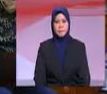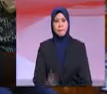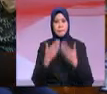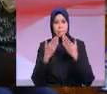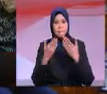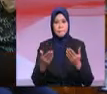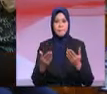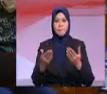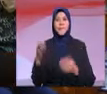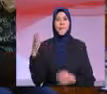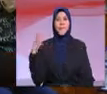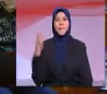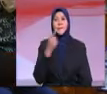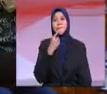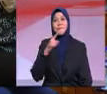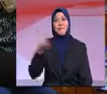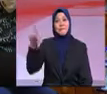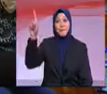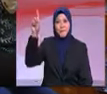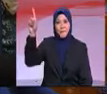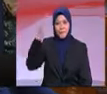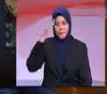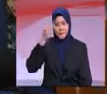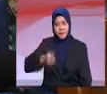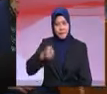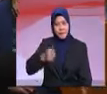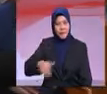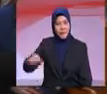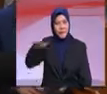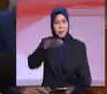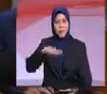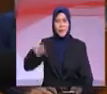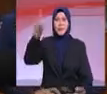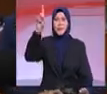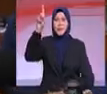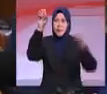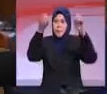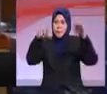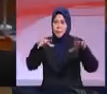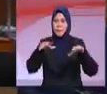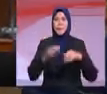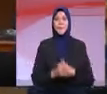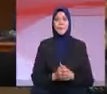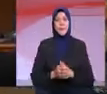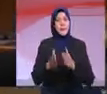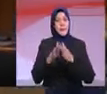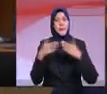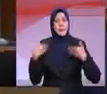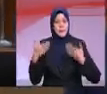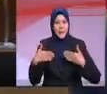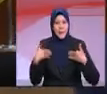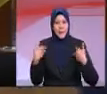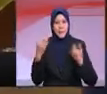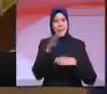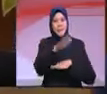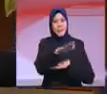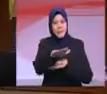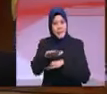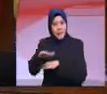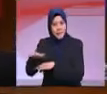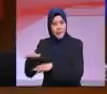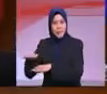kasih pengurusi majlis. Bismillahirrahmanirrahim. Assalamualaikum warahmatullahi wabarakatuh. Salam sejahtera dan selamat petang